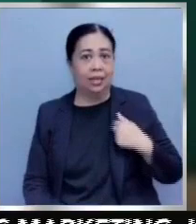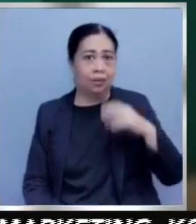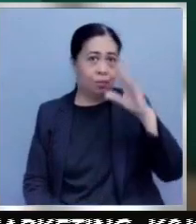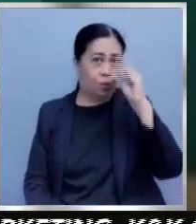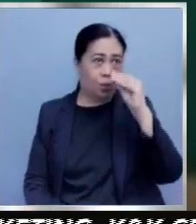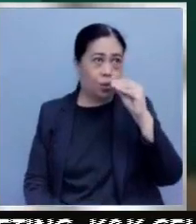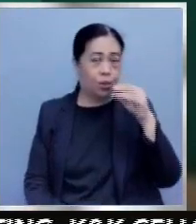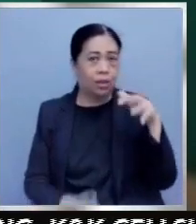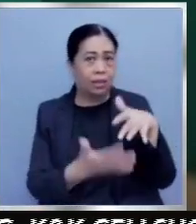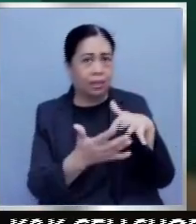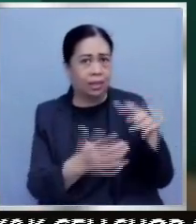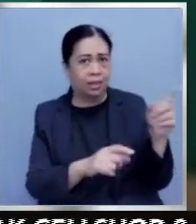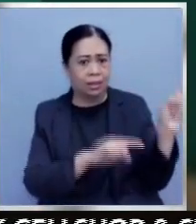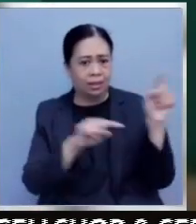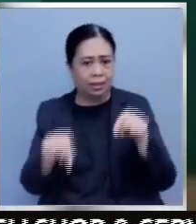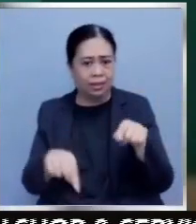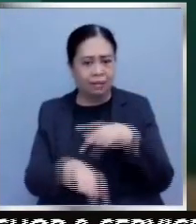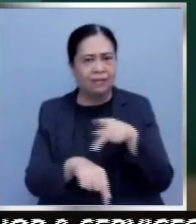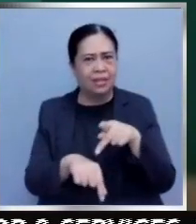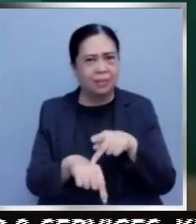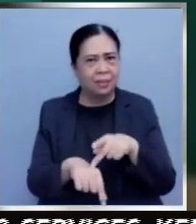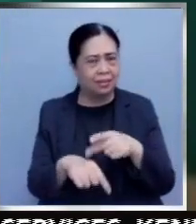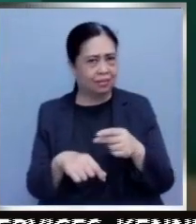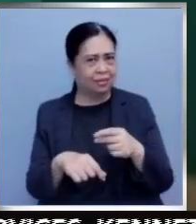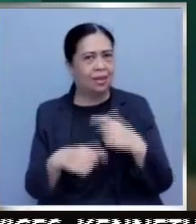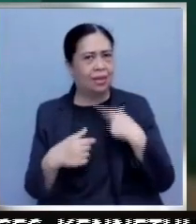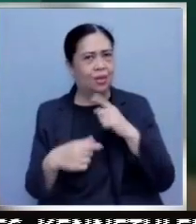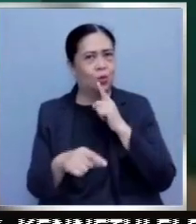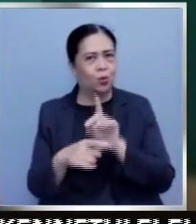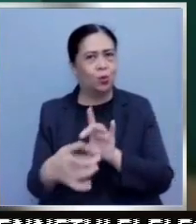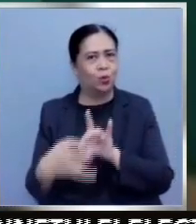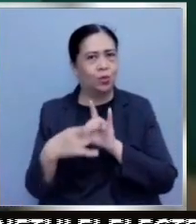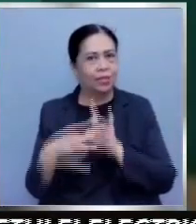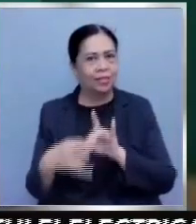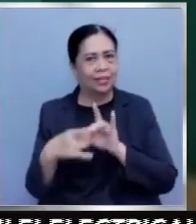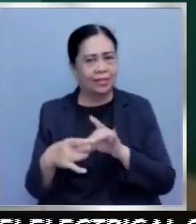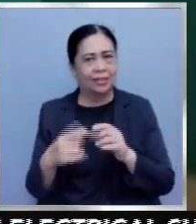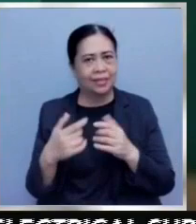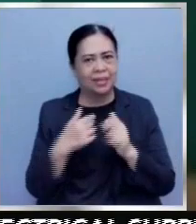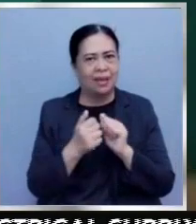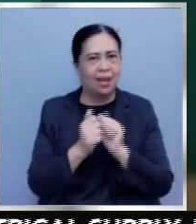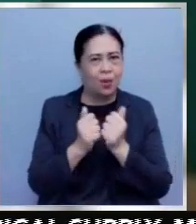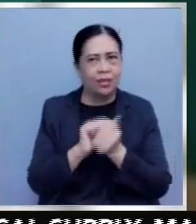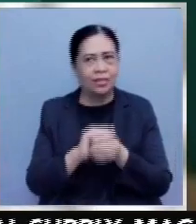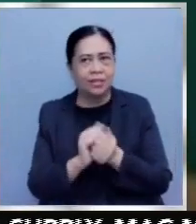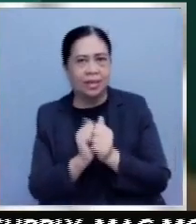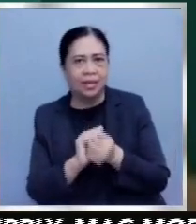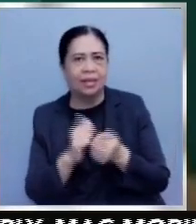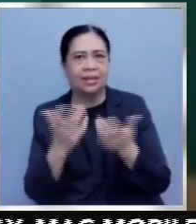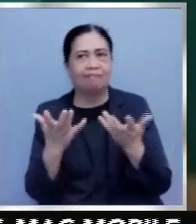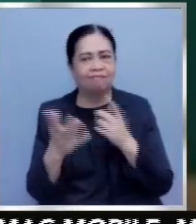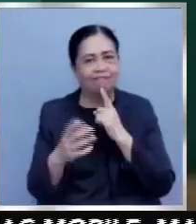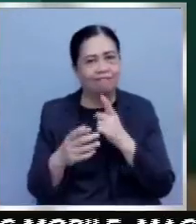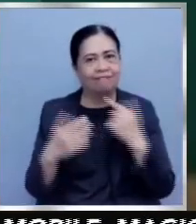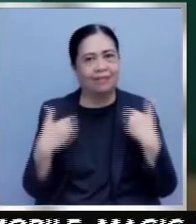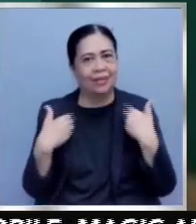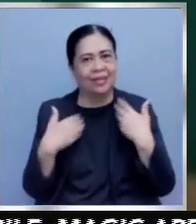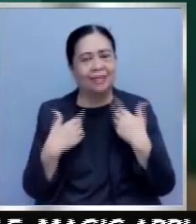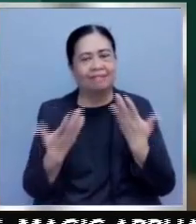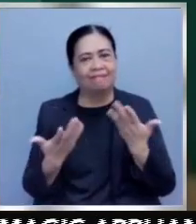in the Philippines, it's something na I can really relate to and yung mga adjustments parang nandun talaga and nakakatuwa lang